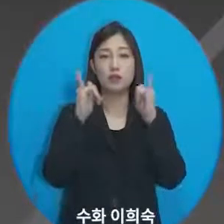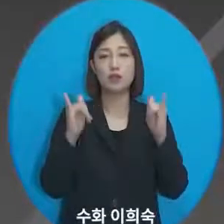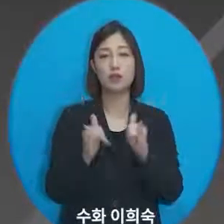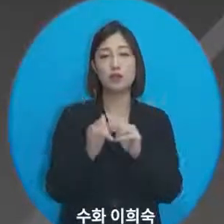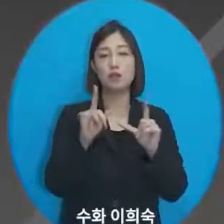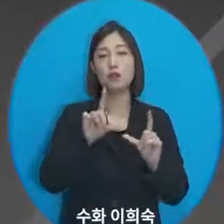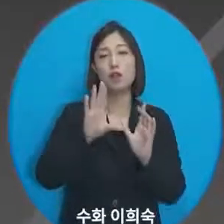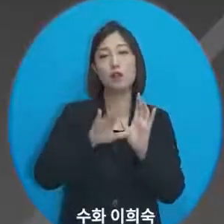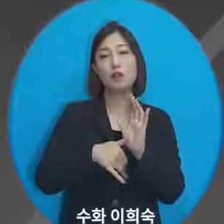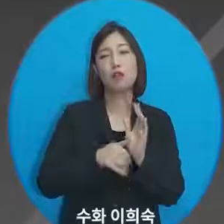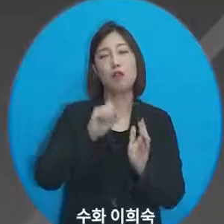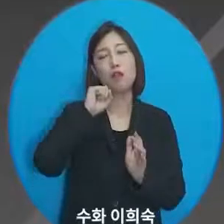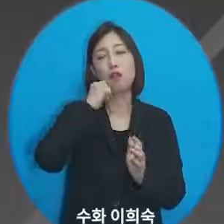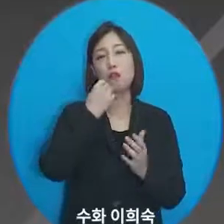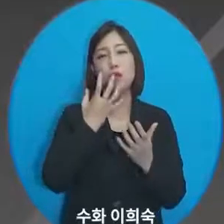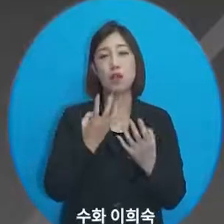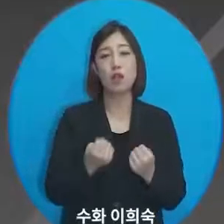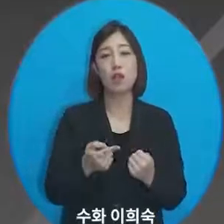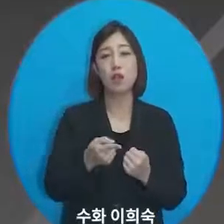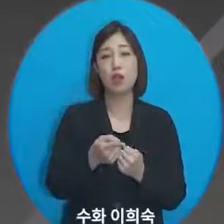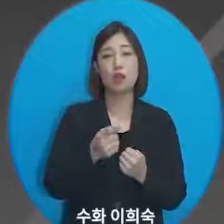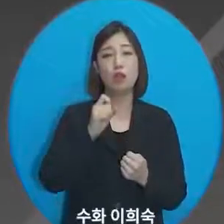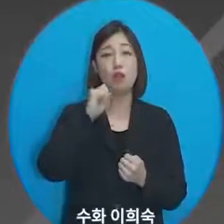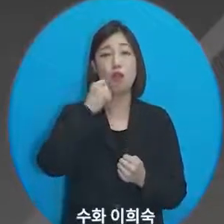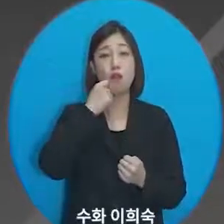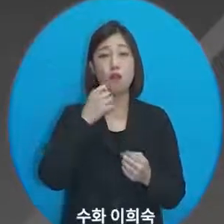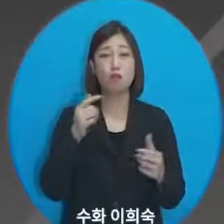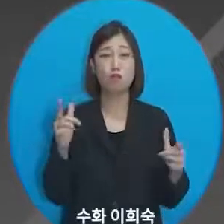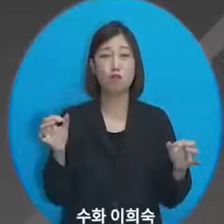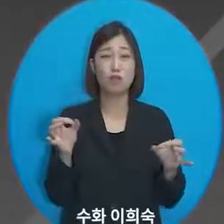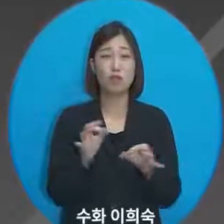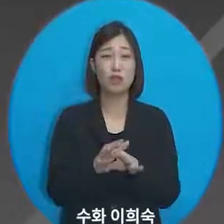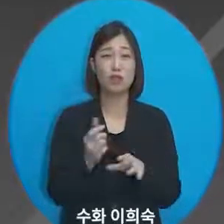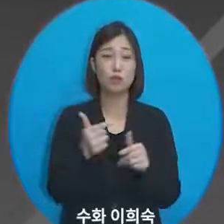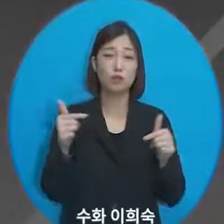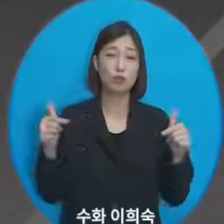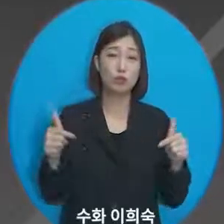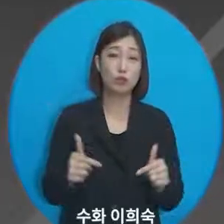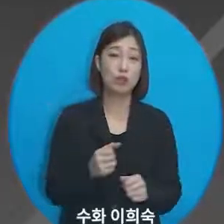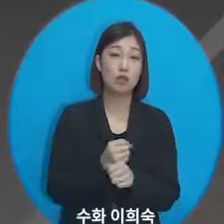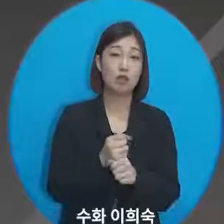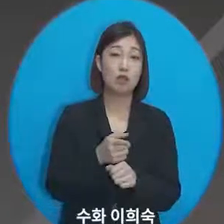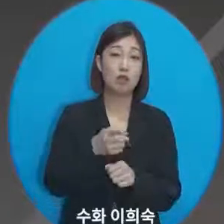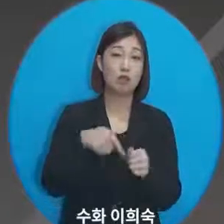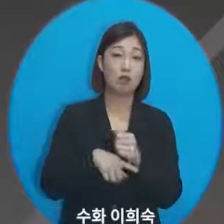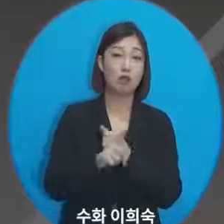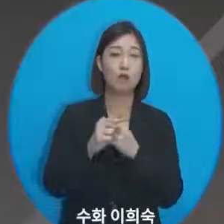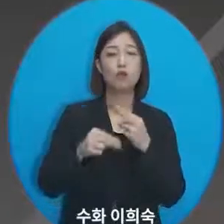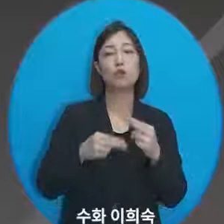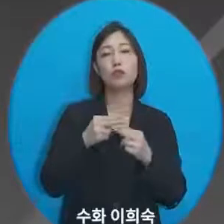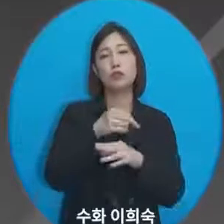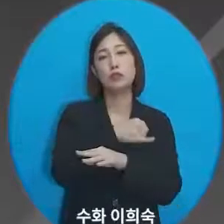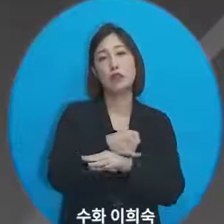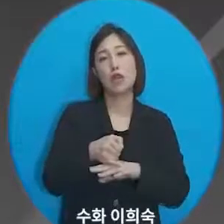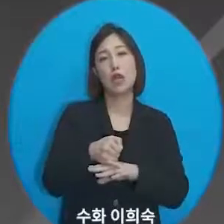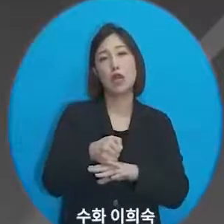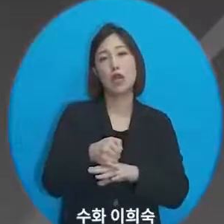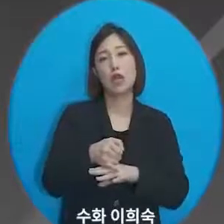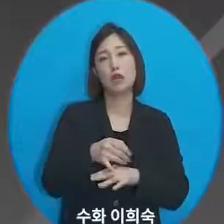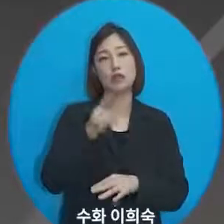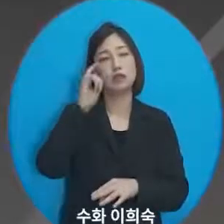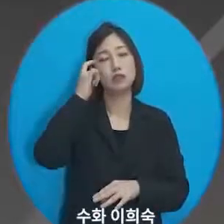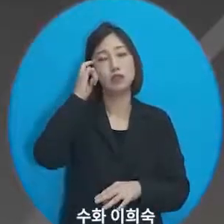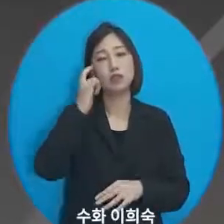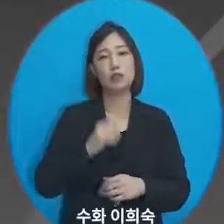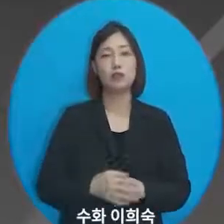없애는 것이 어떤 UD의 가장 기본적인 그 시초라고 생각이 되고요. 많이는 좋아졌다고 하지만 양적인 변화는